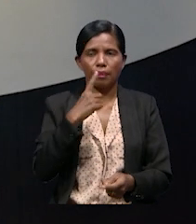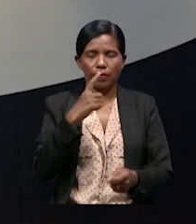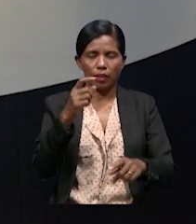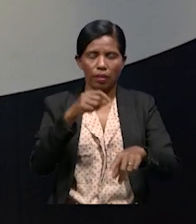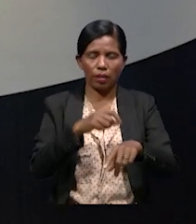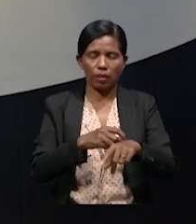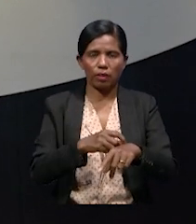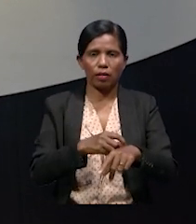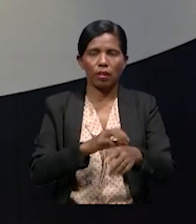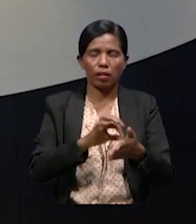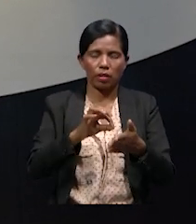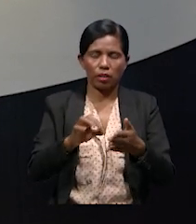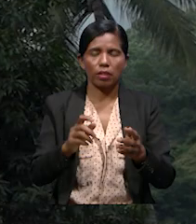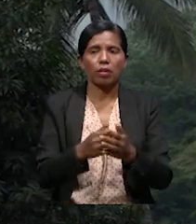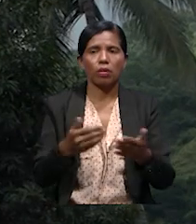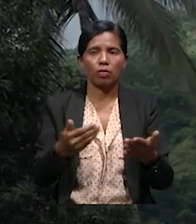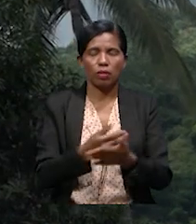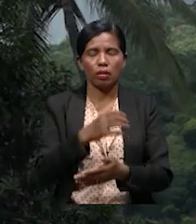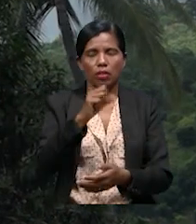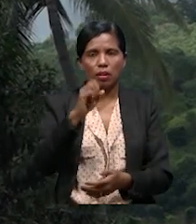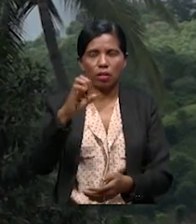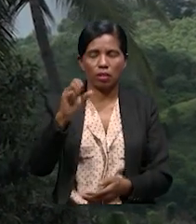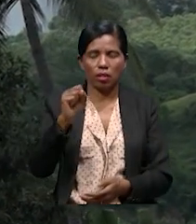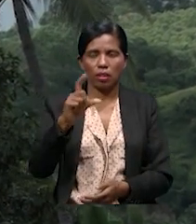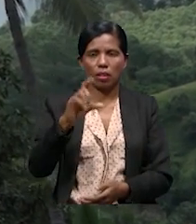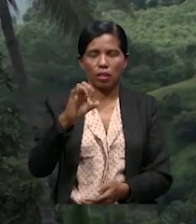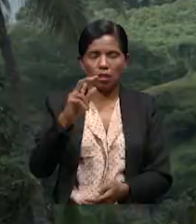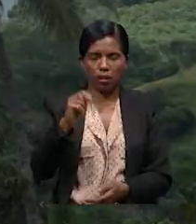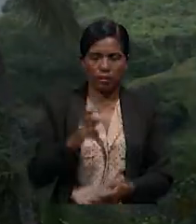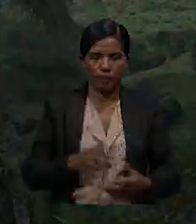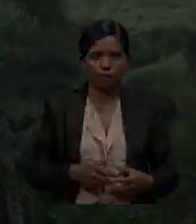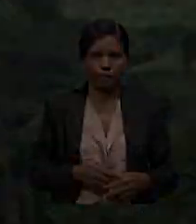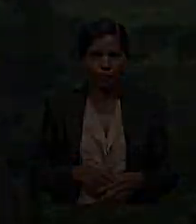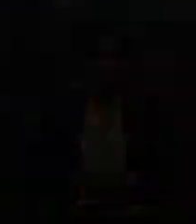operador telekomunikasi fong Seslin, Agustin da Costa, Tito Silva, GMN.